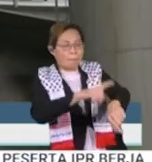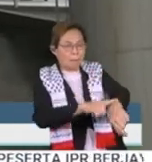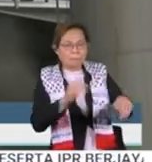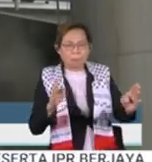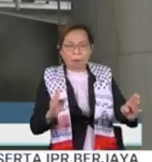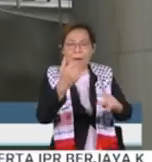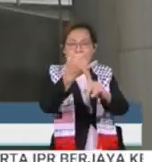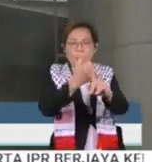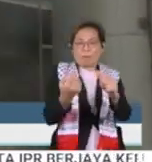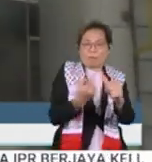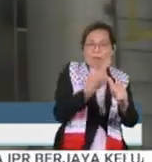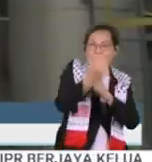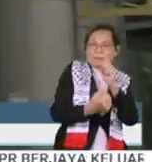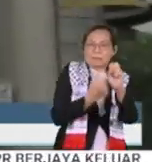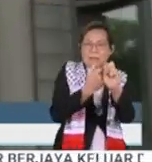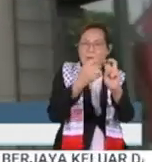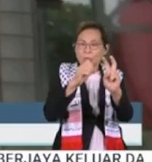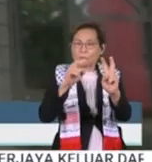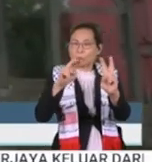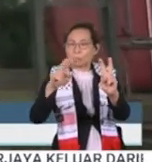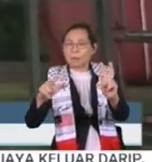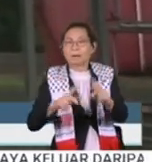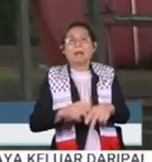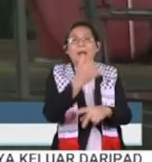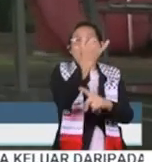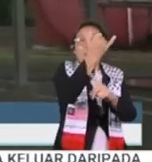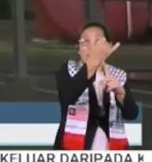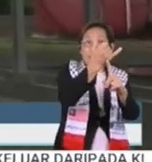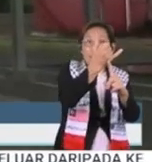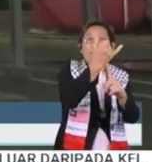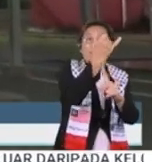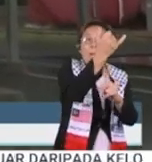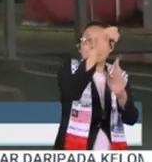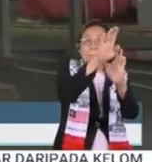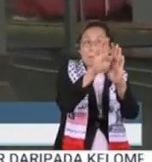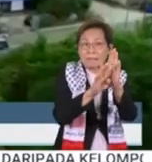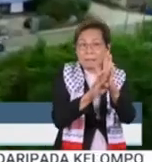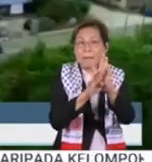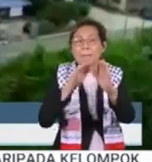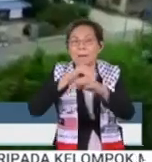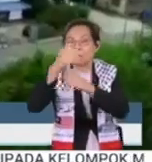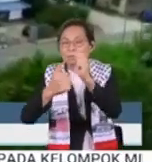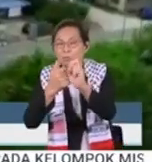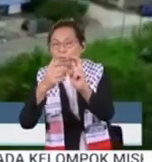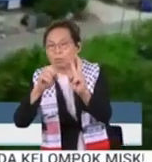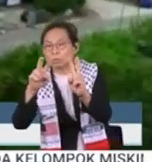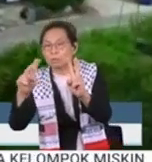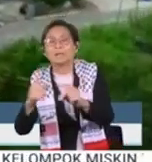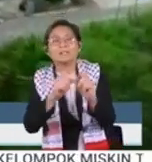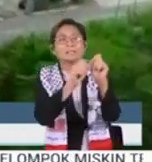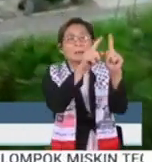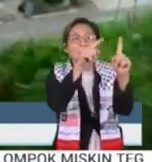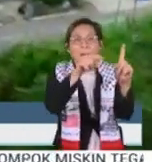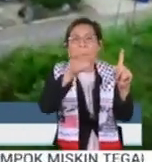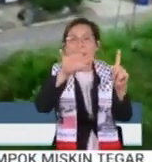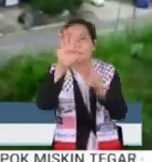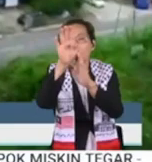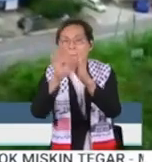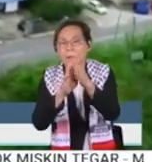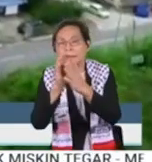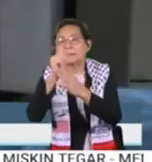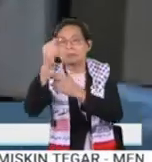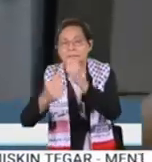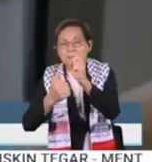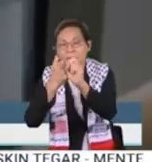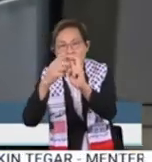tempoh 6 bulan pertama tahun ini berbanding hanya RM6 bilion pada 2021 dan RM11.5 bilion